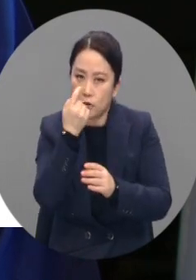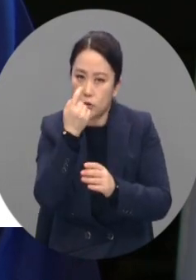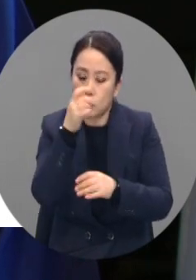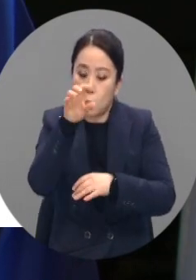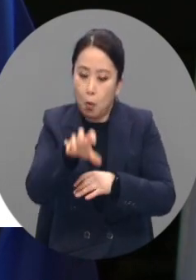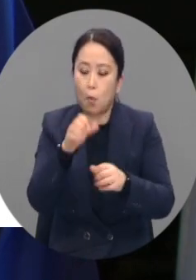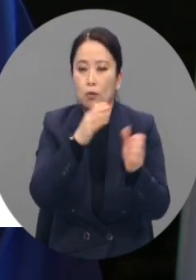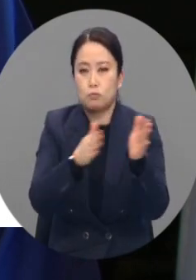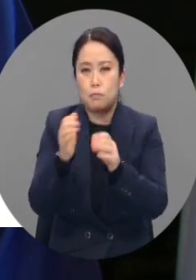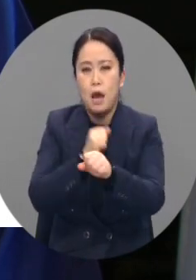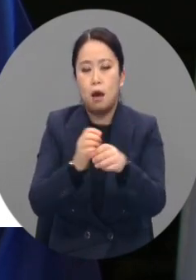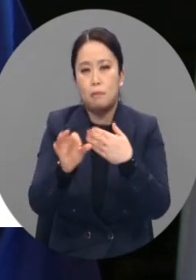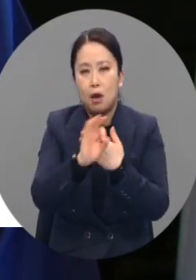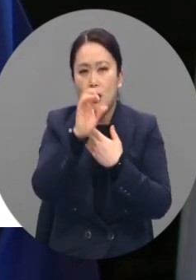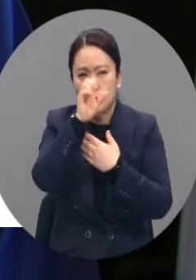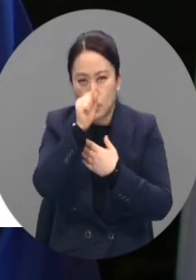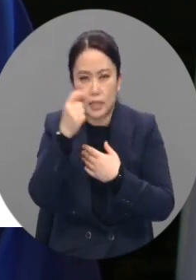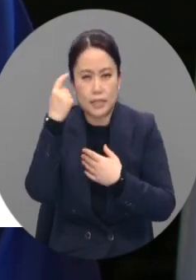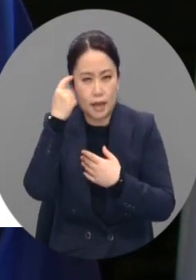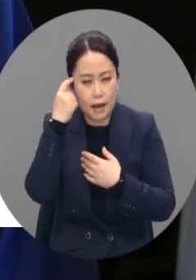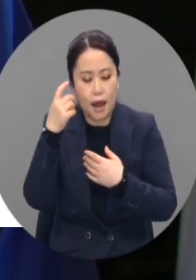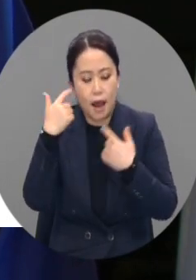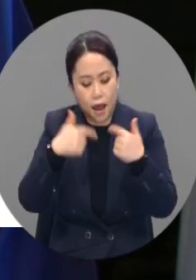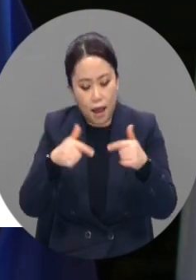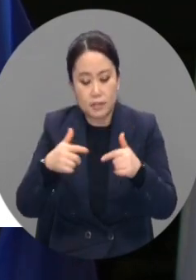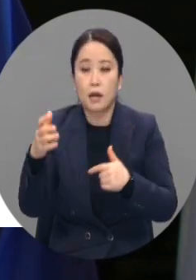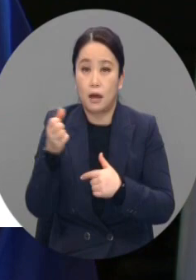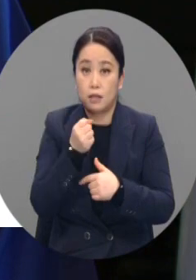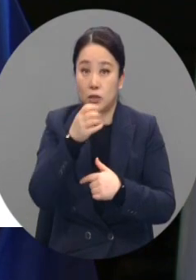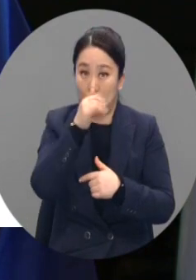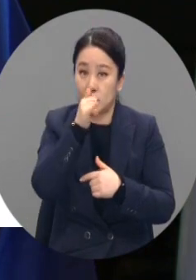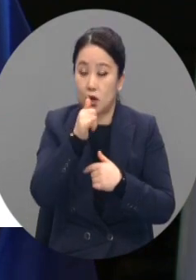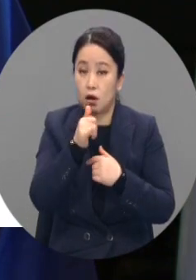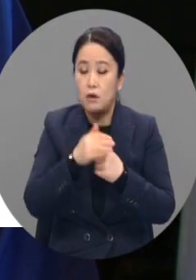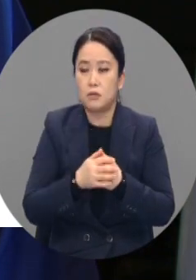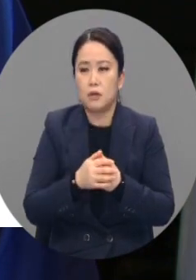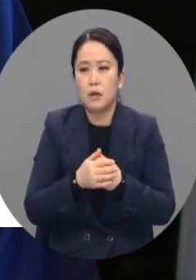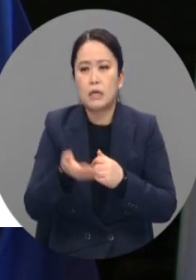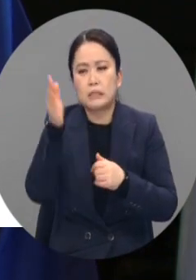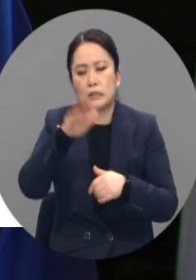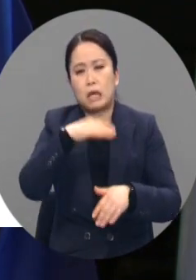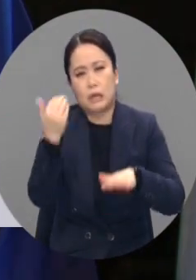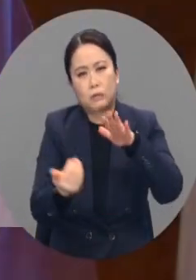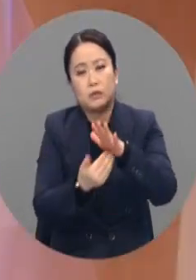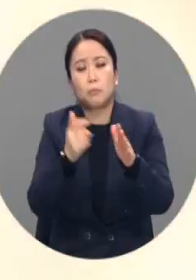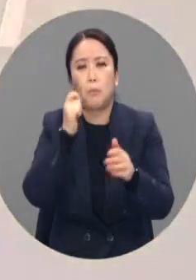좋겠다라는 그런 생각을 갖고 사실 우리가 그걸 못 이루고.